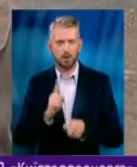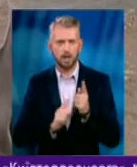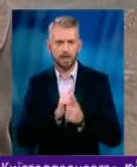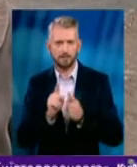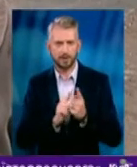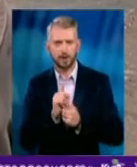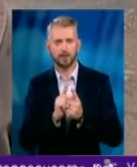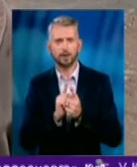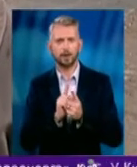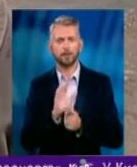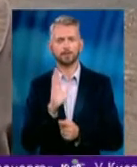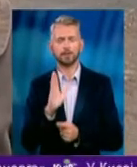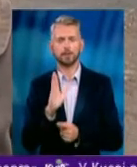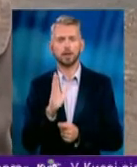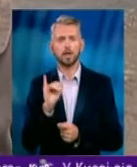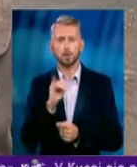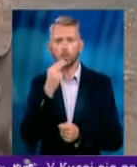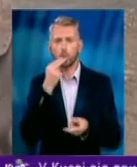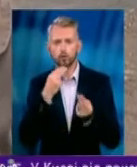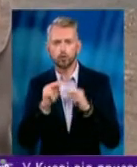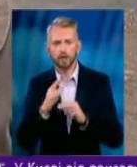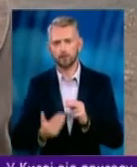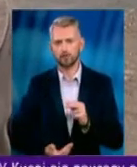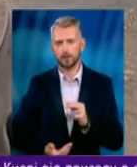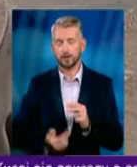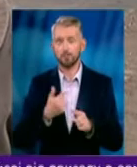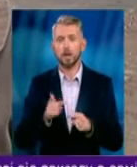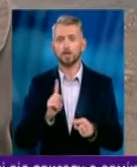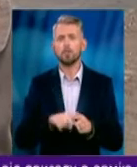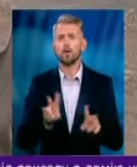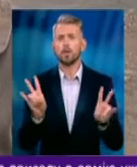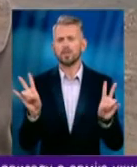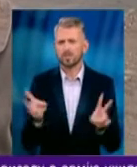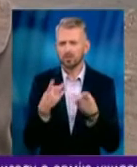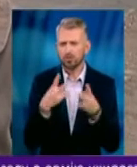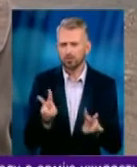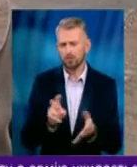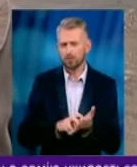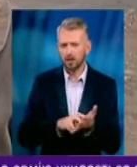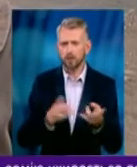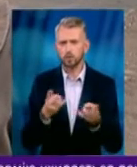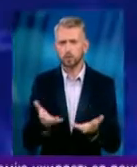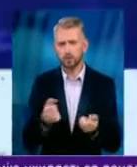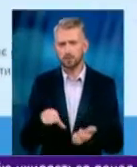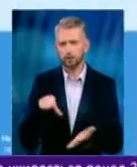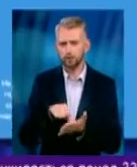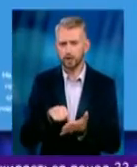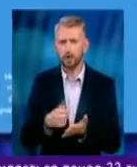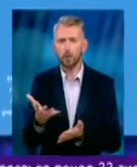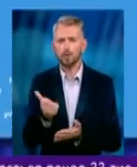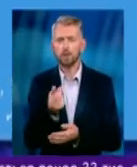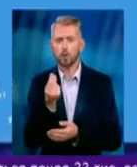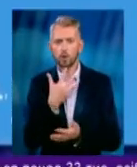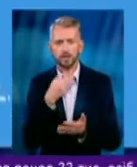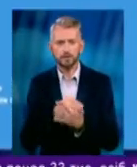в и улучшения в жизни, поэтому не нужно бояться, нужно принимать участие. Отримати гроші на